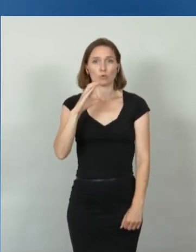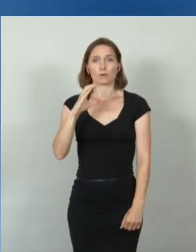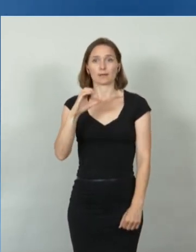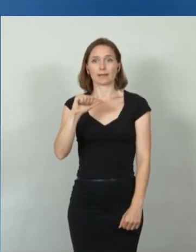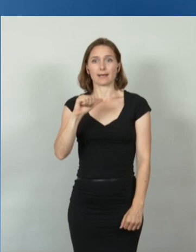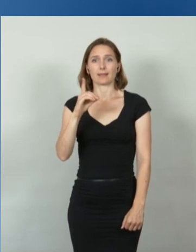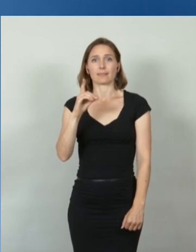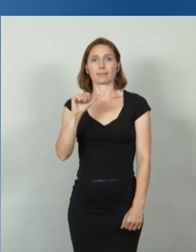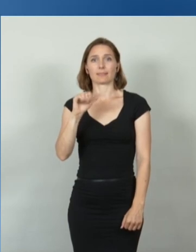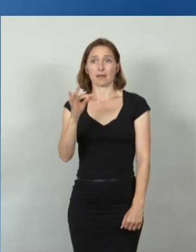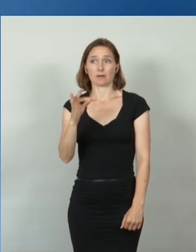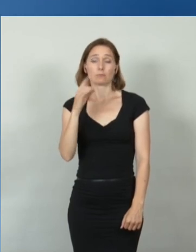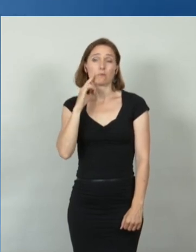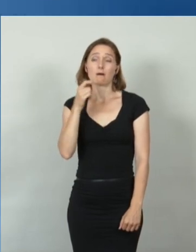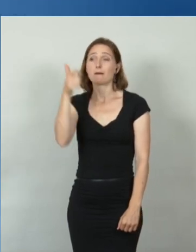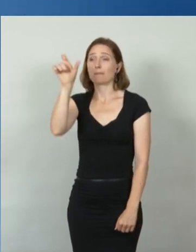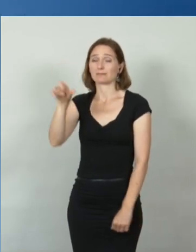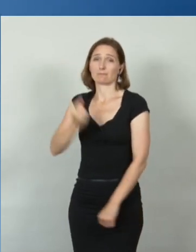notre blessé